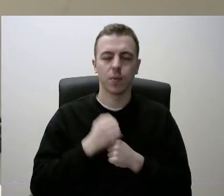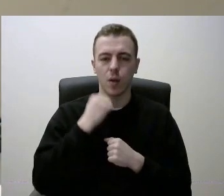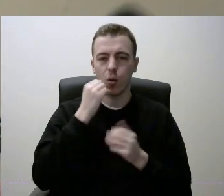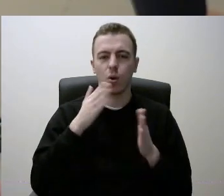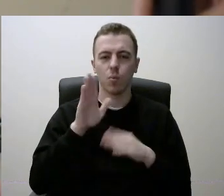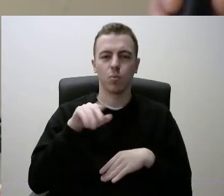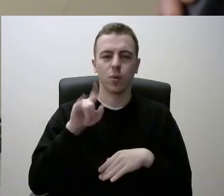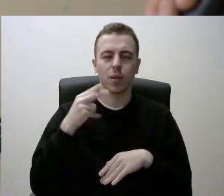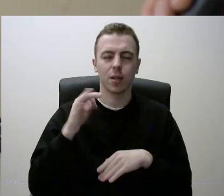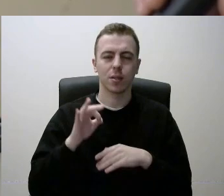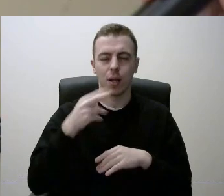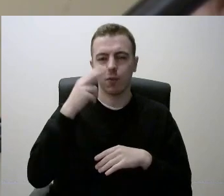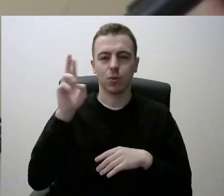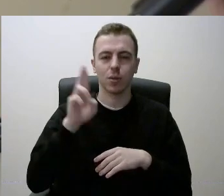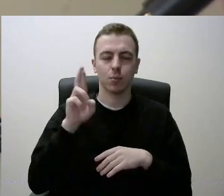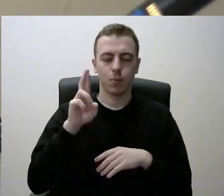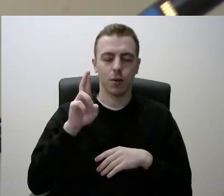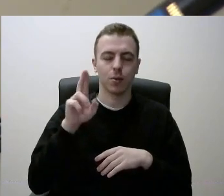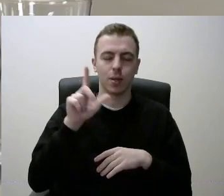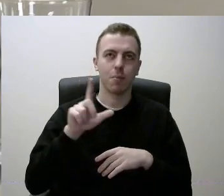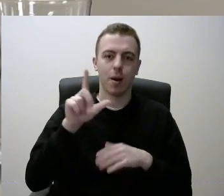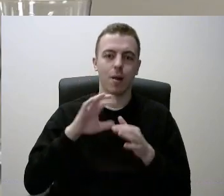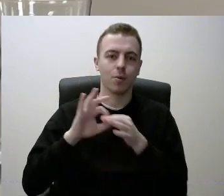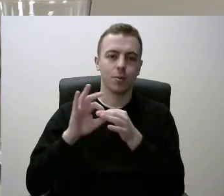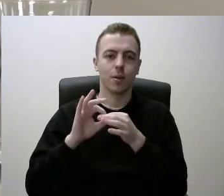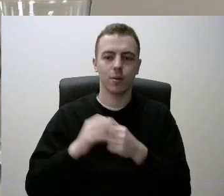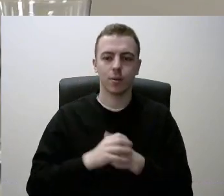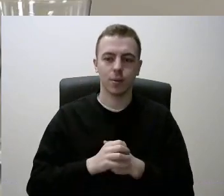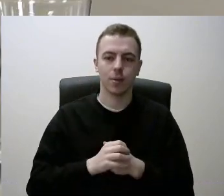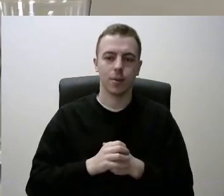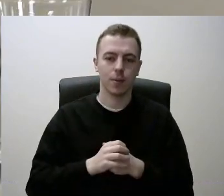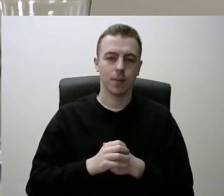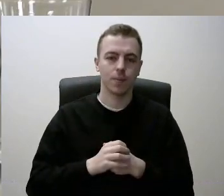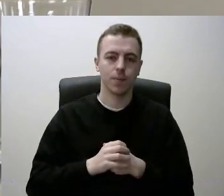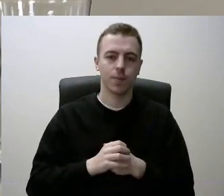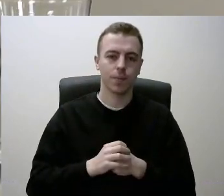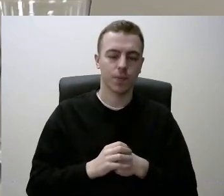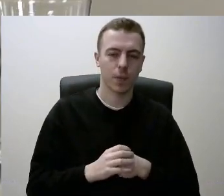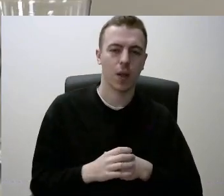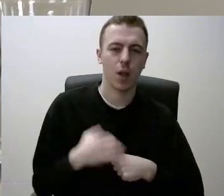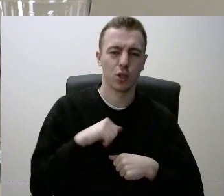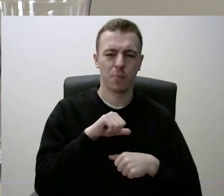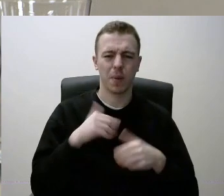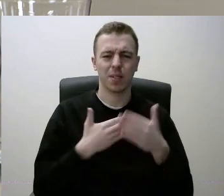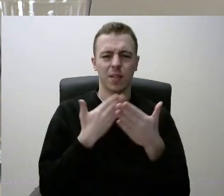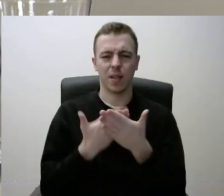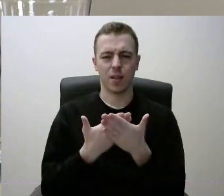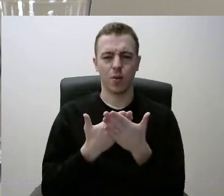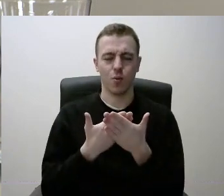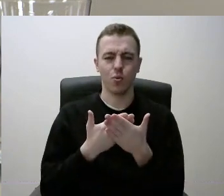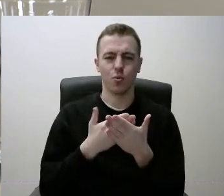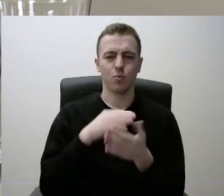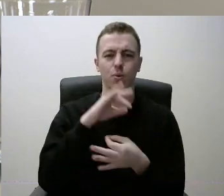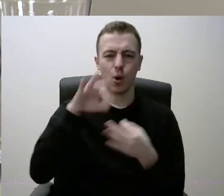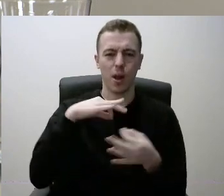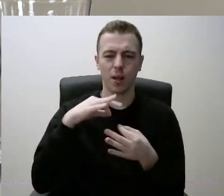Budinas, Lietuvos Respublikos liberalų sąjūdis. Pats teikiau sprendimo projektą 2021 metų lapkričio